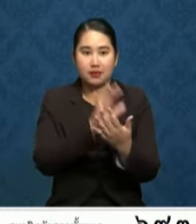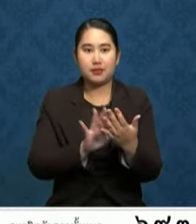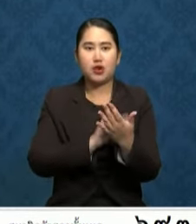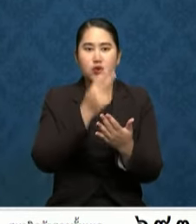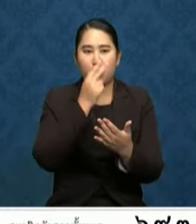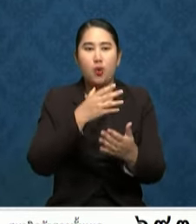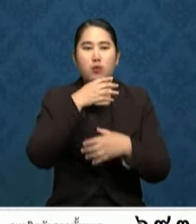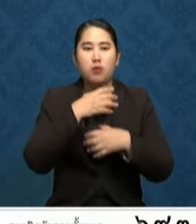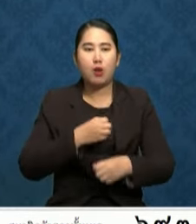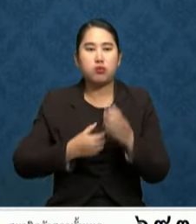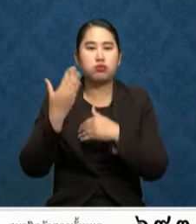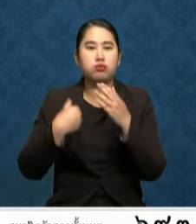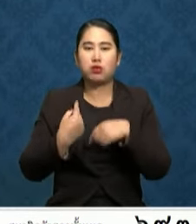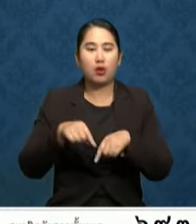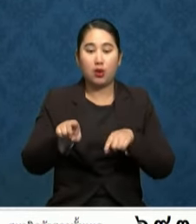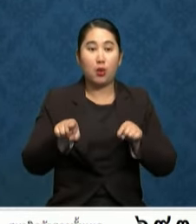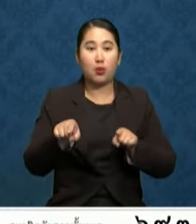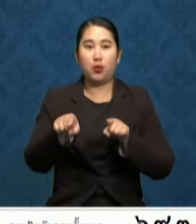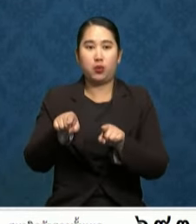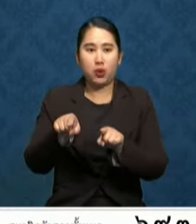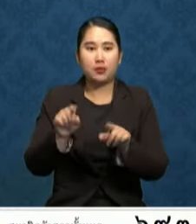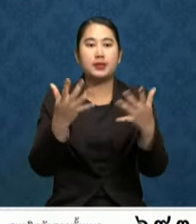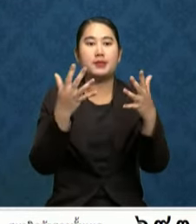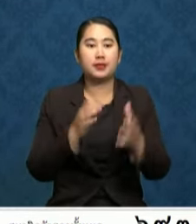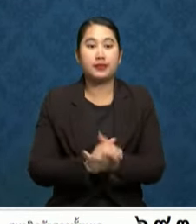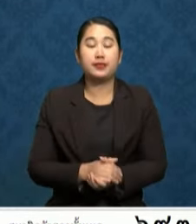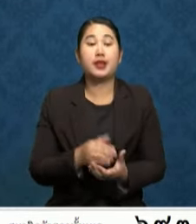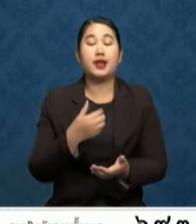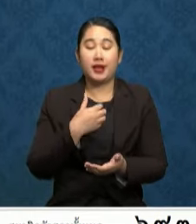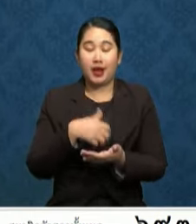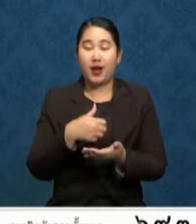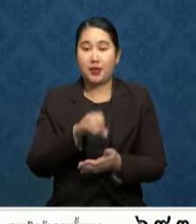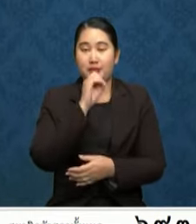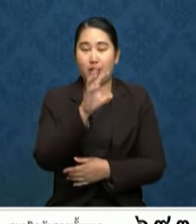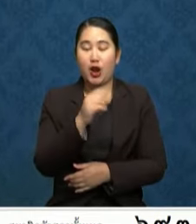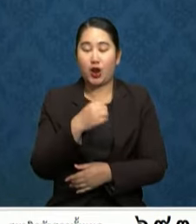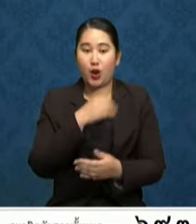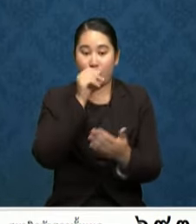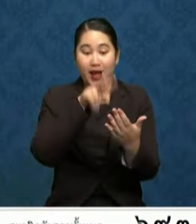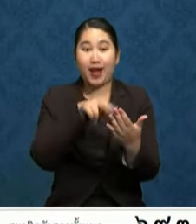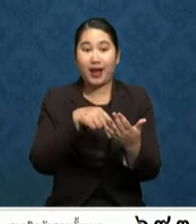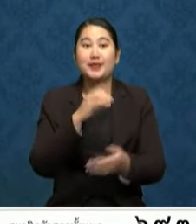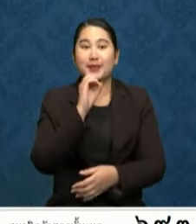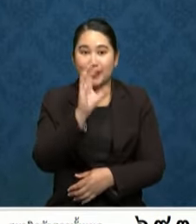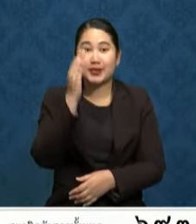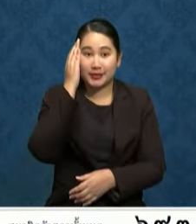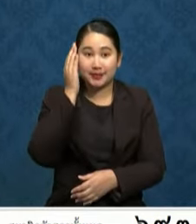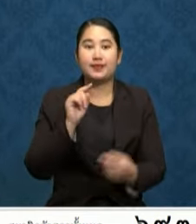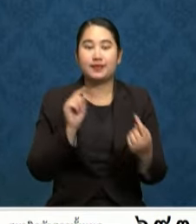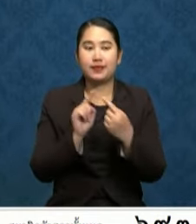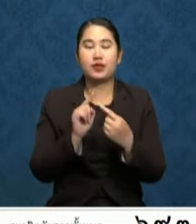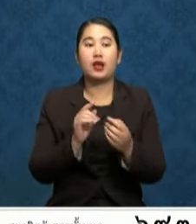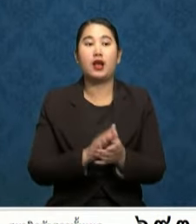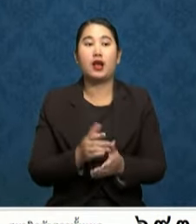ร้าสมัยตามเไม่ทันสำหรับ NewProductionแพลตฟอร์มผมก็อยากจะเรียนนะครับแล้วก็ลองอ่านให้ฟังว่าจากการที่เรา